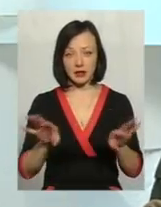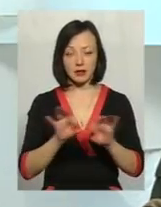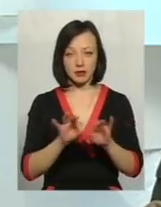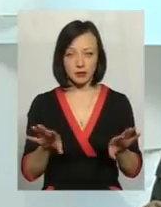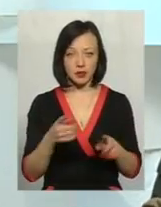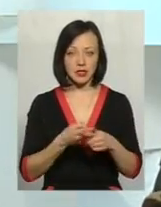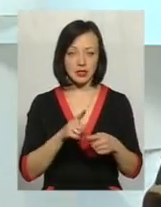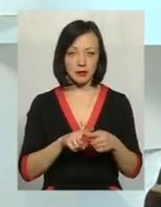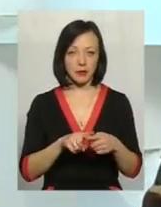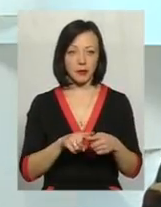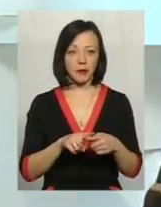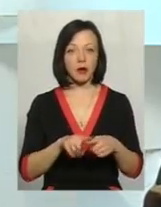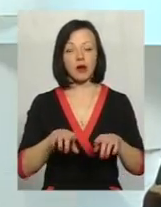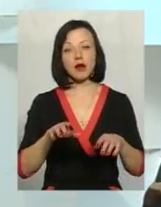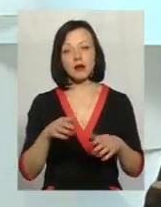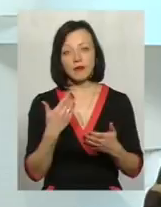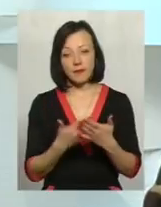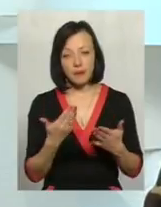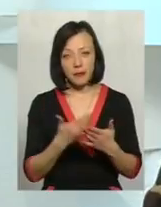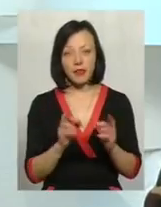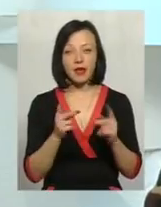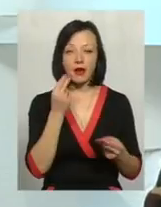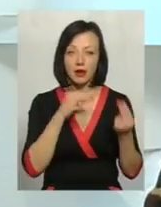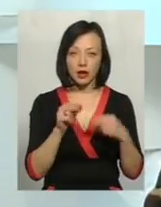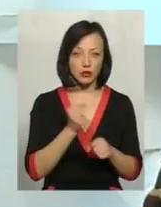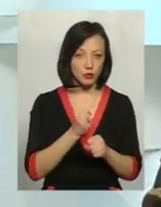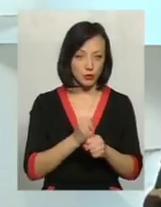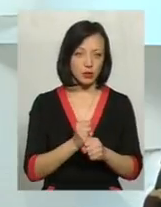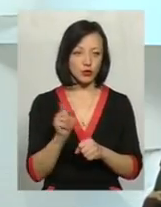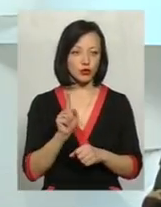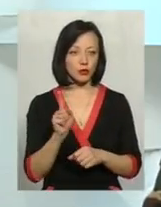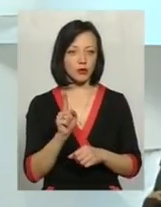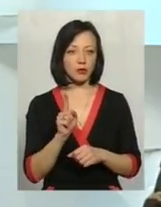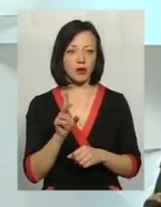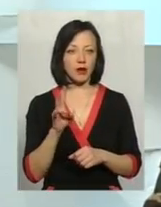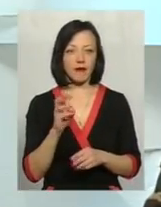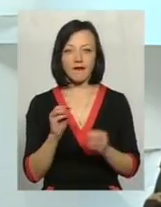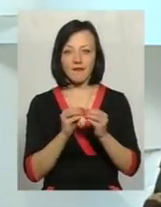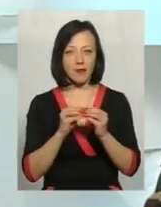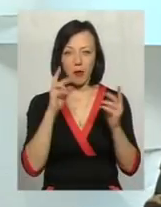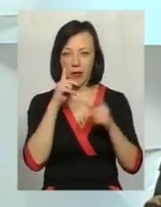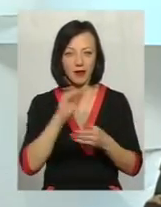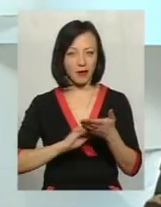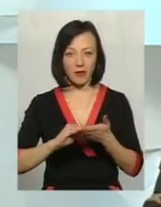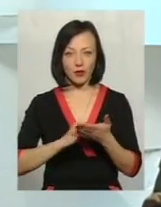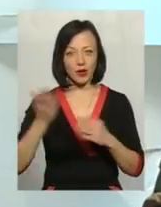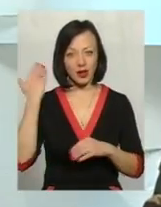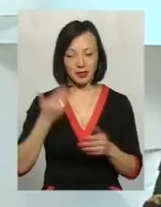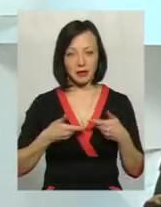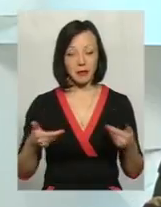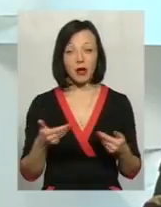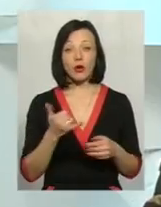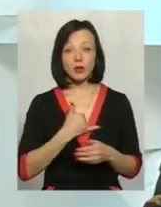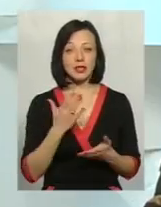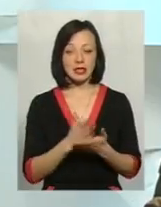досвідом, розказуємо хлопцям, як це краще зробити, щоб вони не наступали на ті самі граблі, що ми в свій час. Тому у